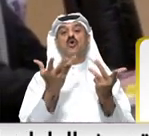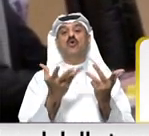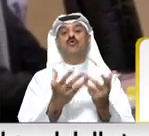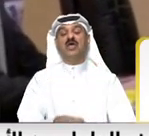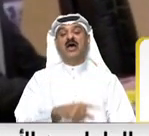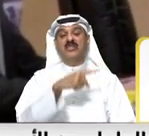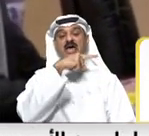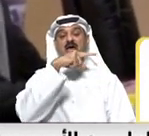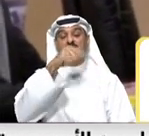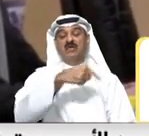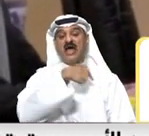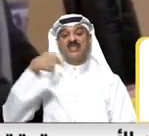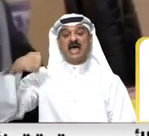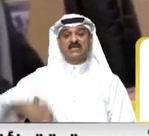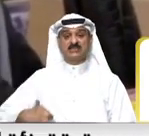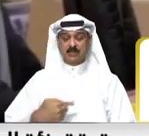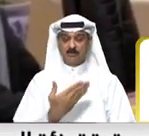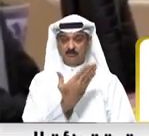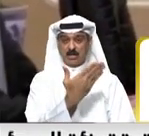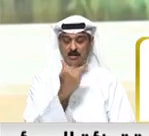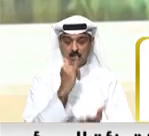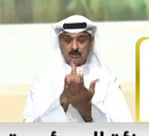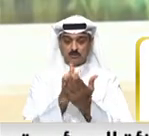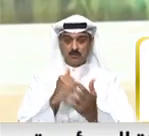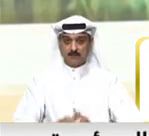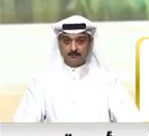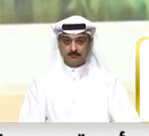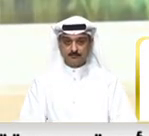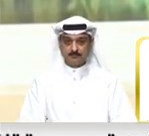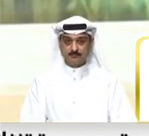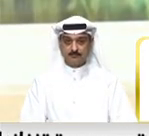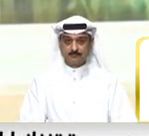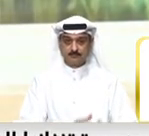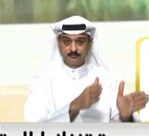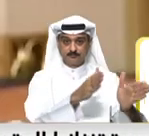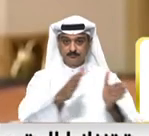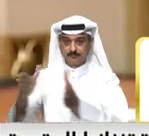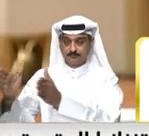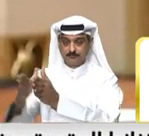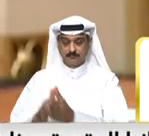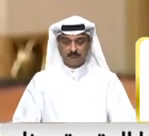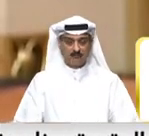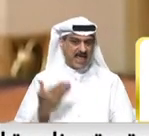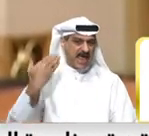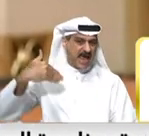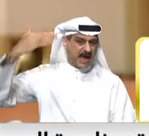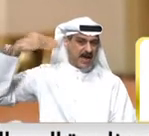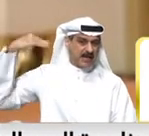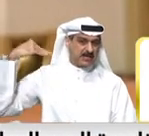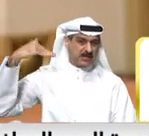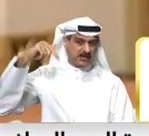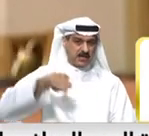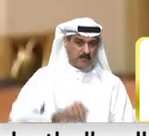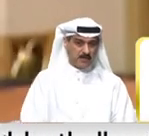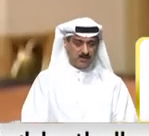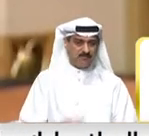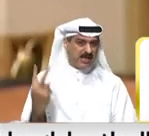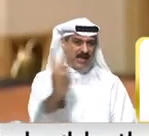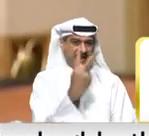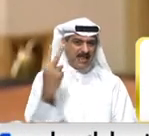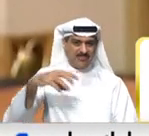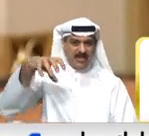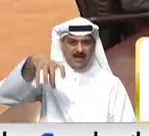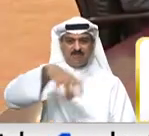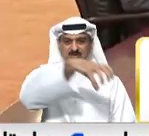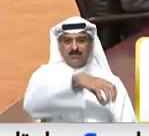الأطفال والنساء والرجال الأبرياء. خلال الأشهر القليلة الماضية أحرز كلا الجانبين